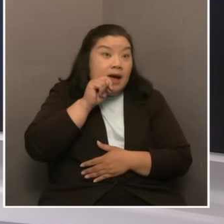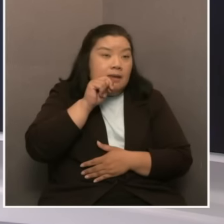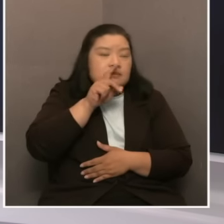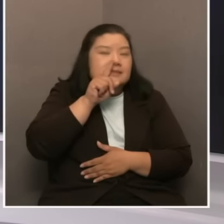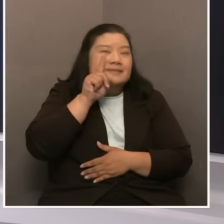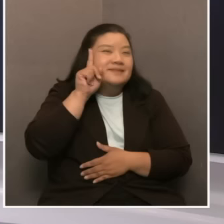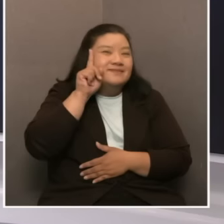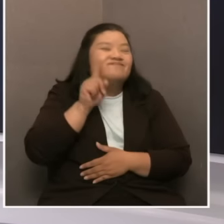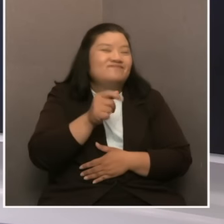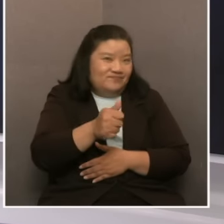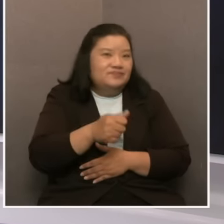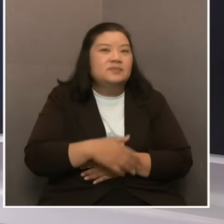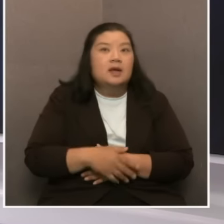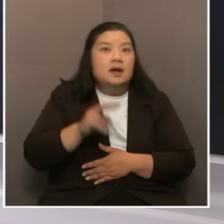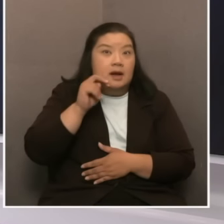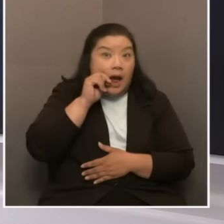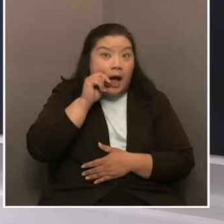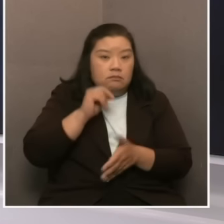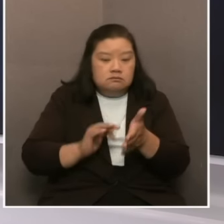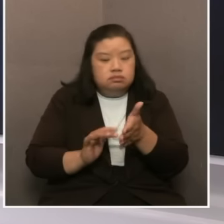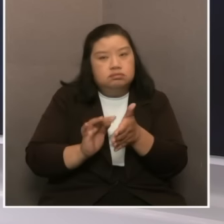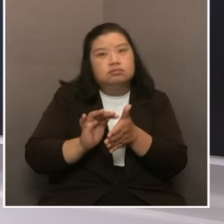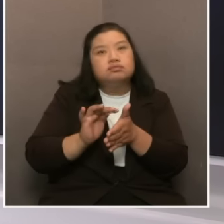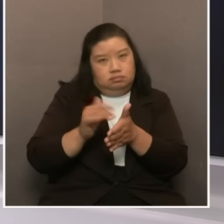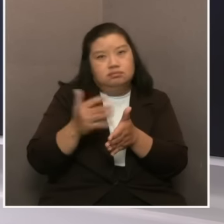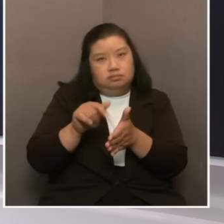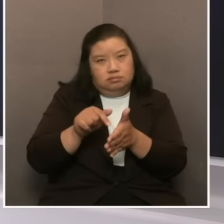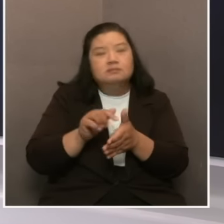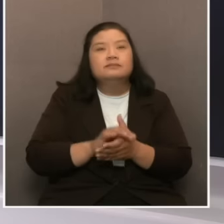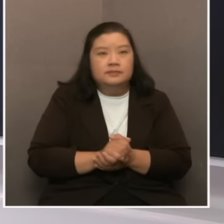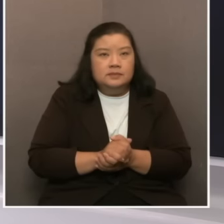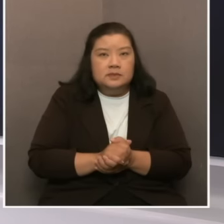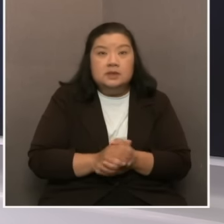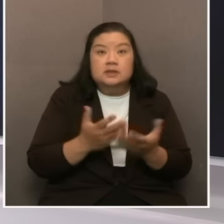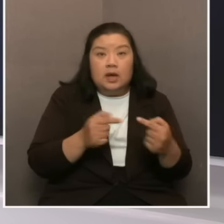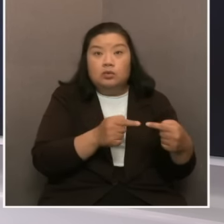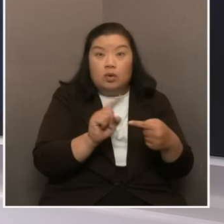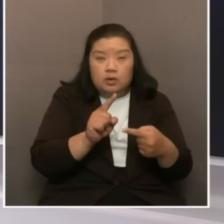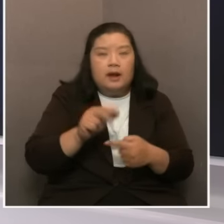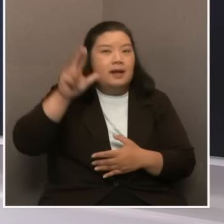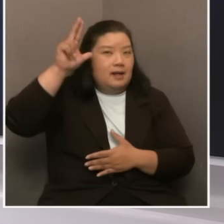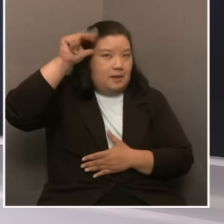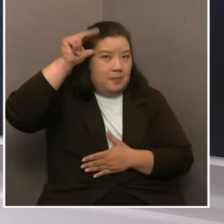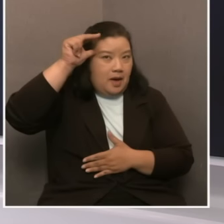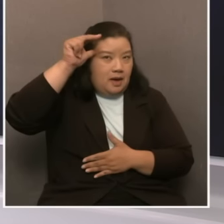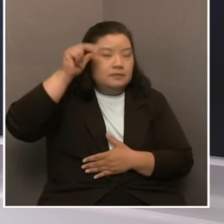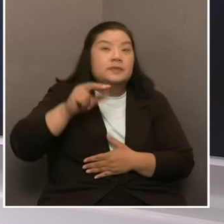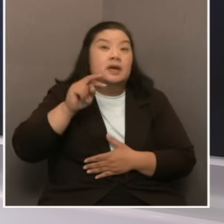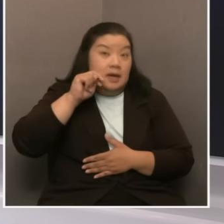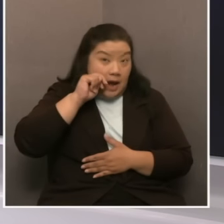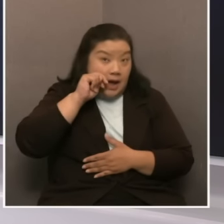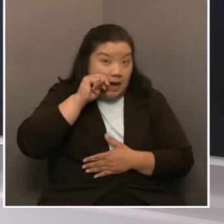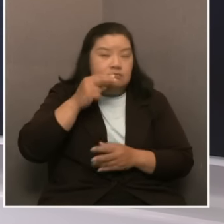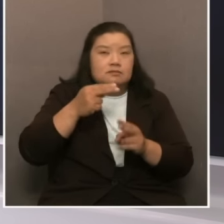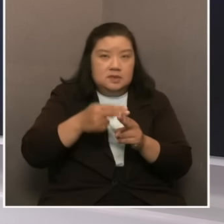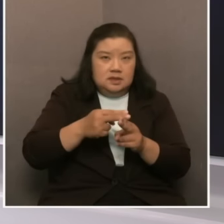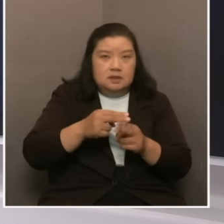แบบน้มากกว่าคามสามารถในการกักเก็บจากนั้นสำหรบในพื้นที่จัหวดลําปางที่เขือนแ่มอกความ